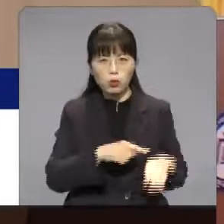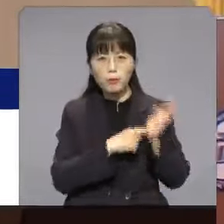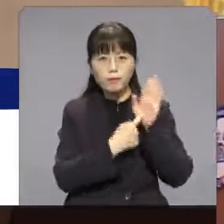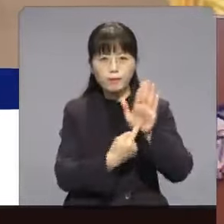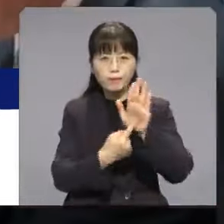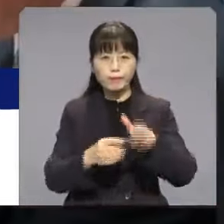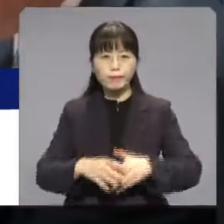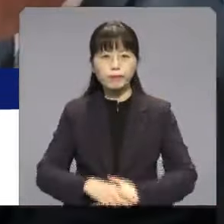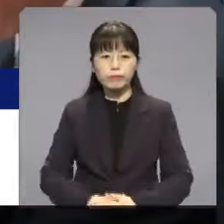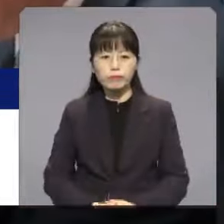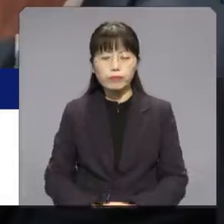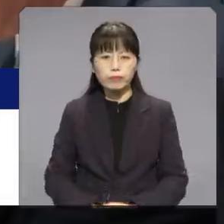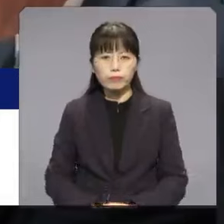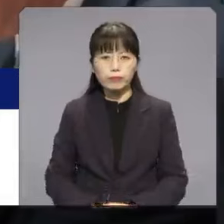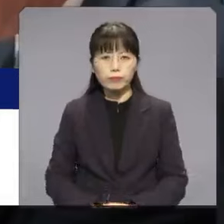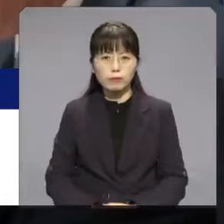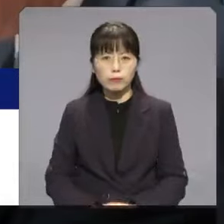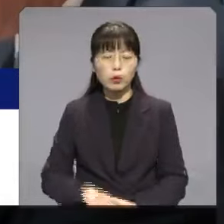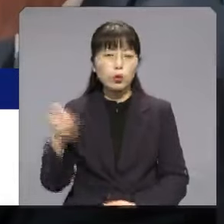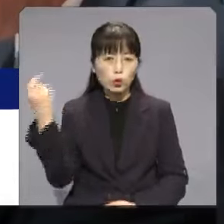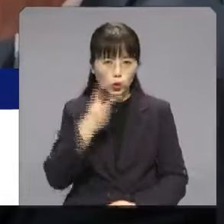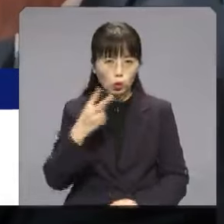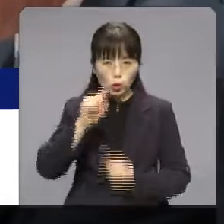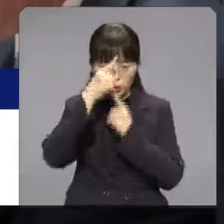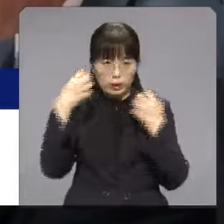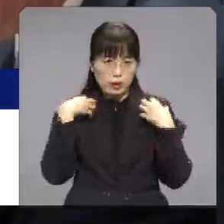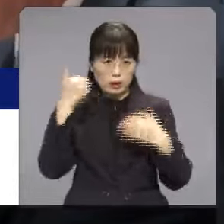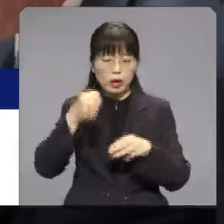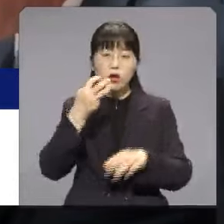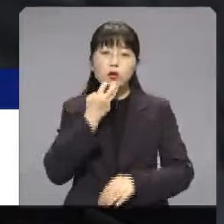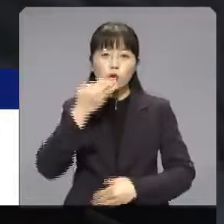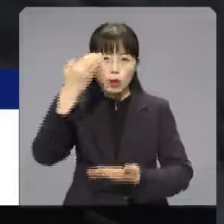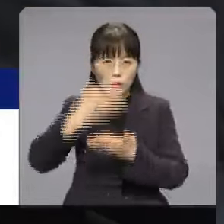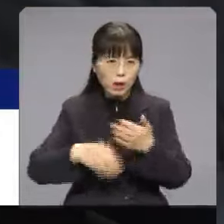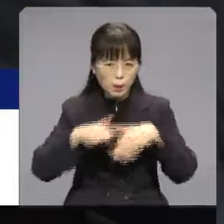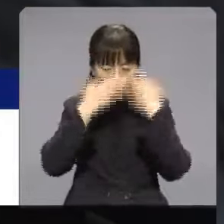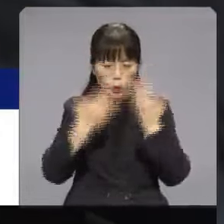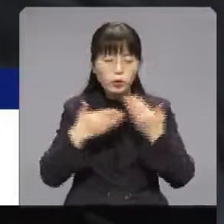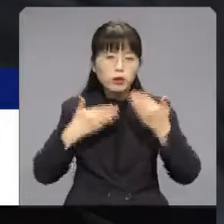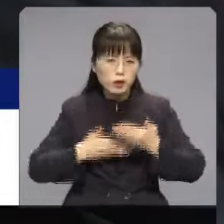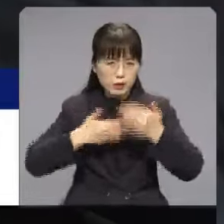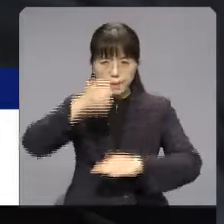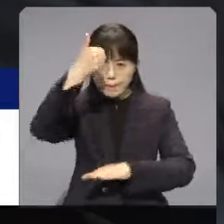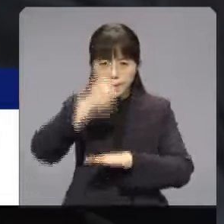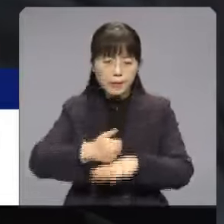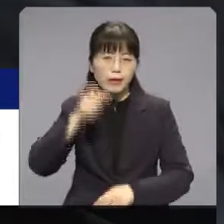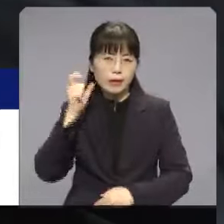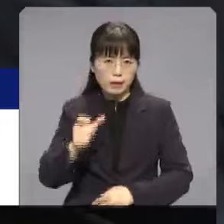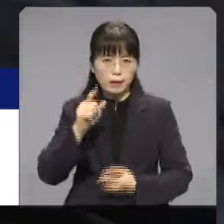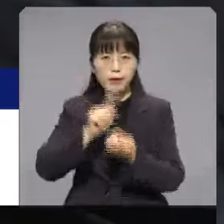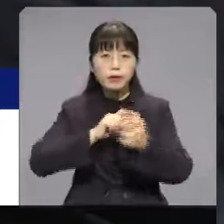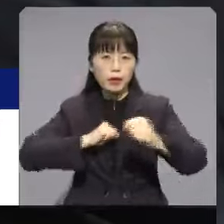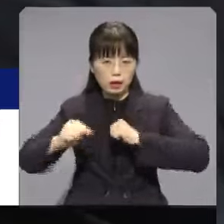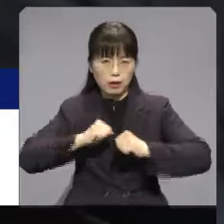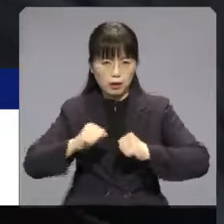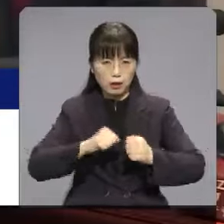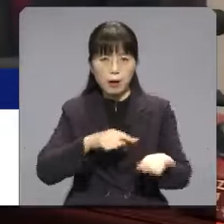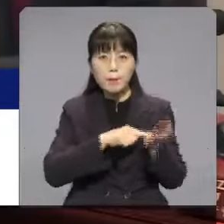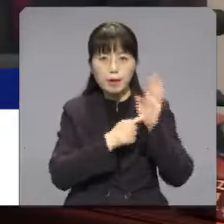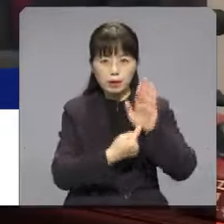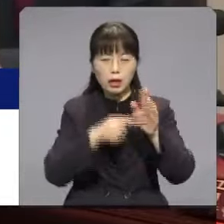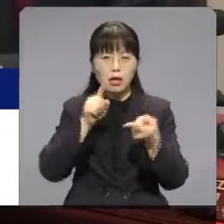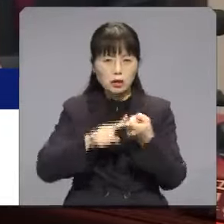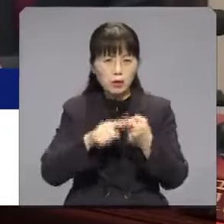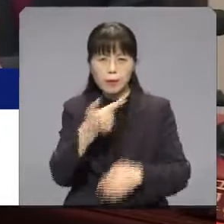이같이 밝혀습니다 이어 이대사 측이 서울에 남아 모든 절차의 끝까지 강력히 대응 라고 밝힌